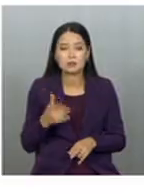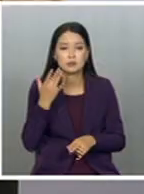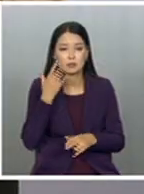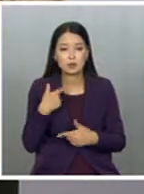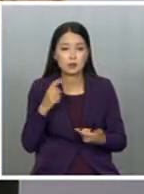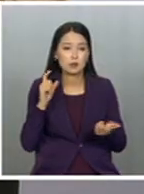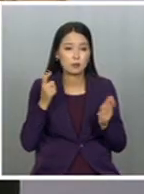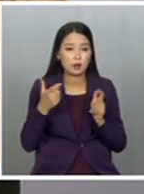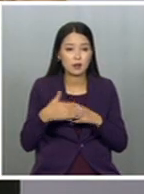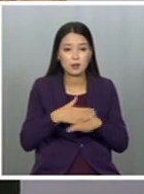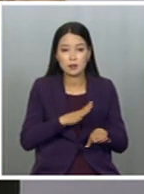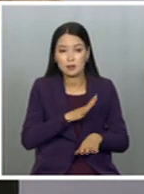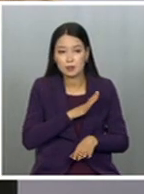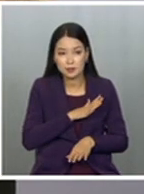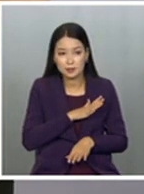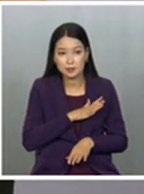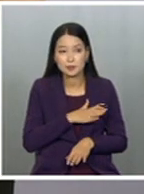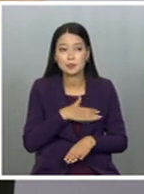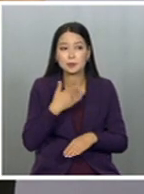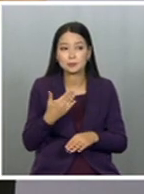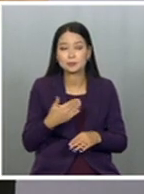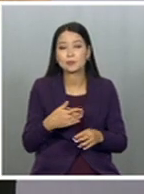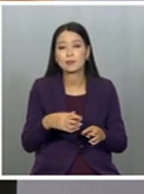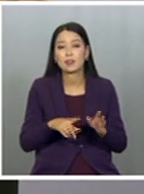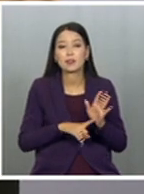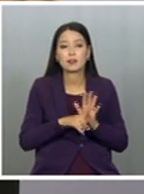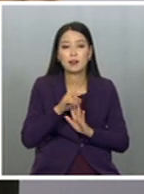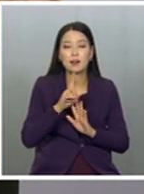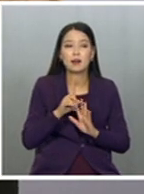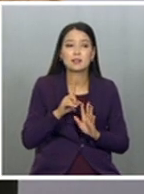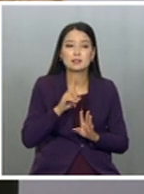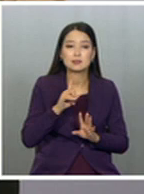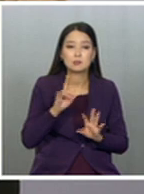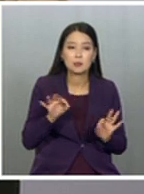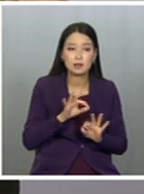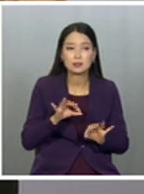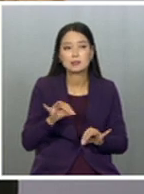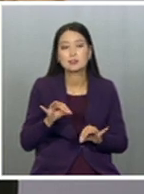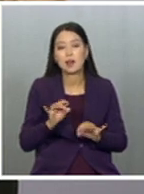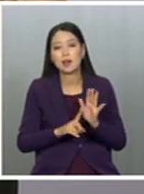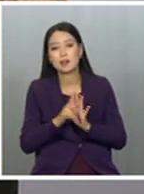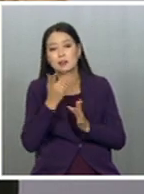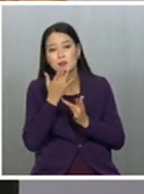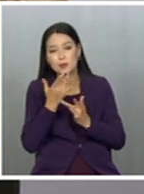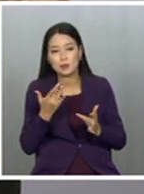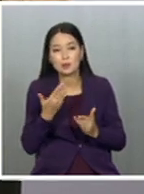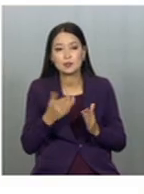дейді. Қанеке балалар, айтыс басындағы және айтыс соңындағы Сара сөздерін салыстырып